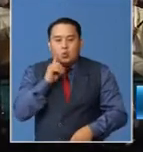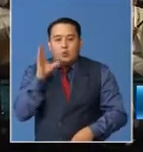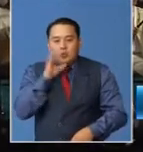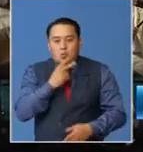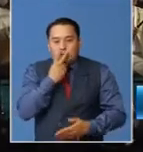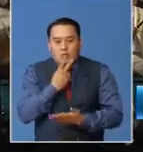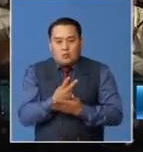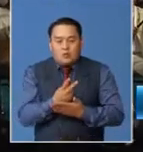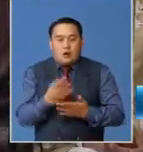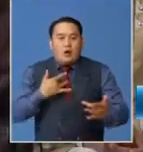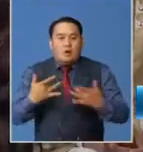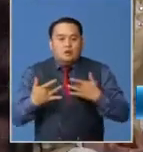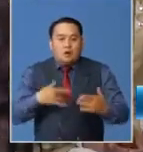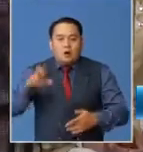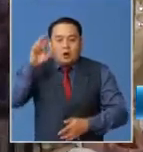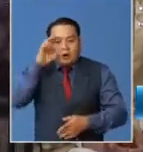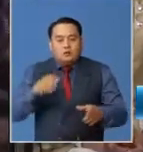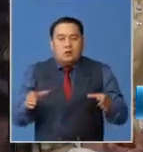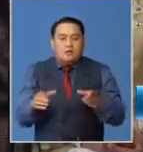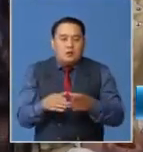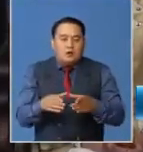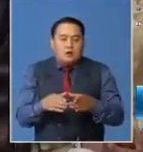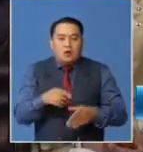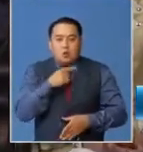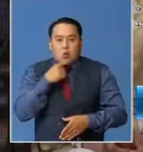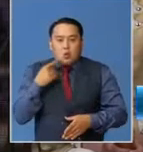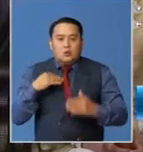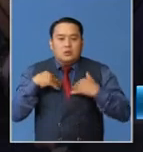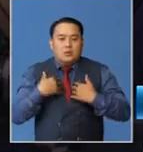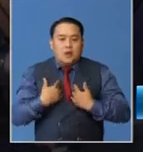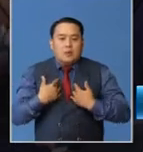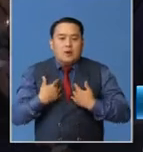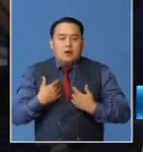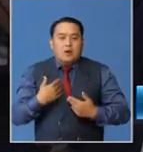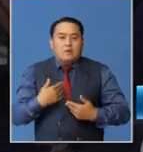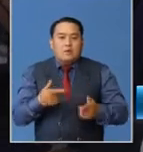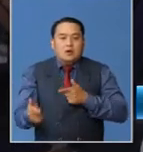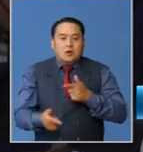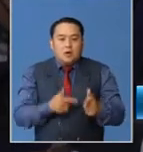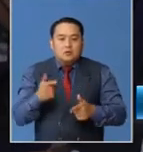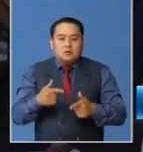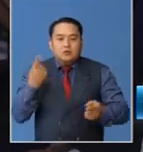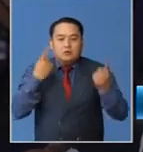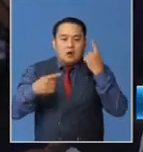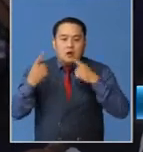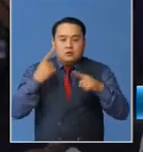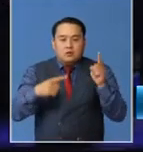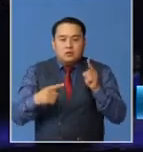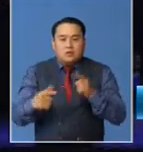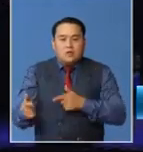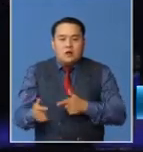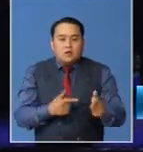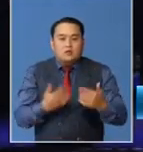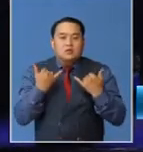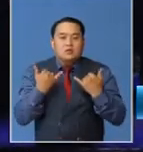Талдыкургана. Для них актеры Государственного академического русского театра драмы имени Горького подготовили сказку «Снежная королева».